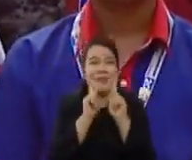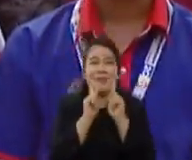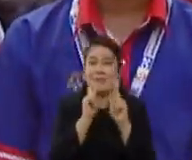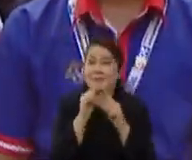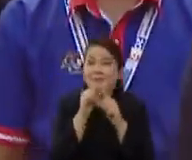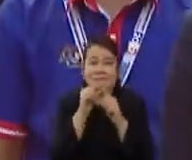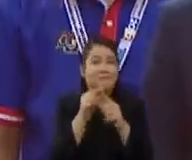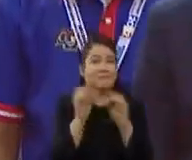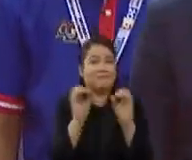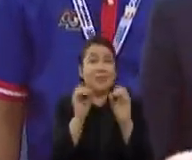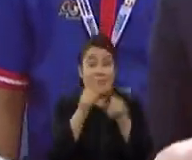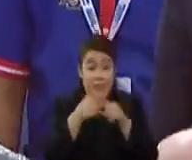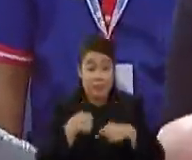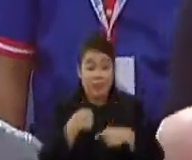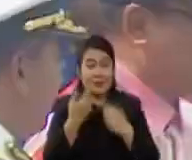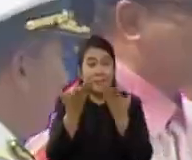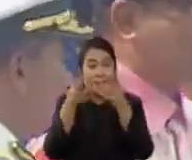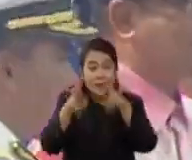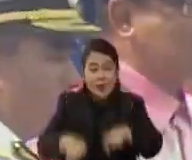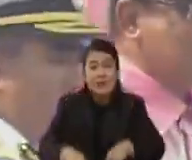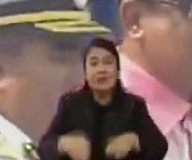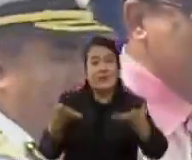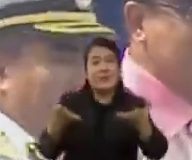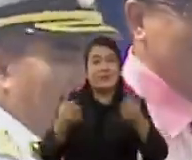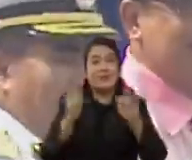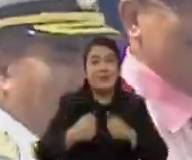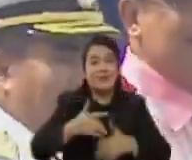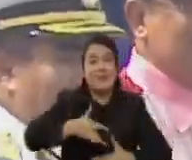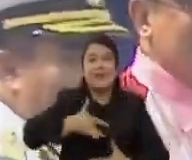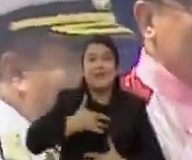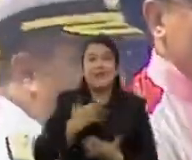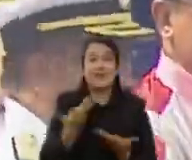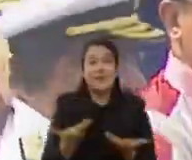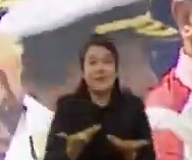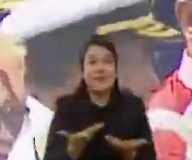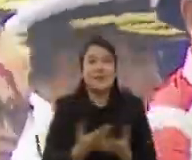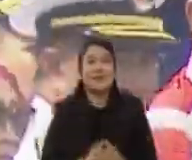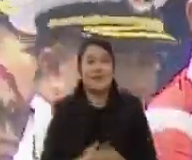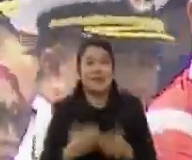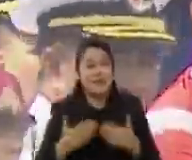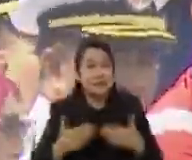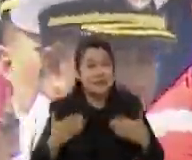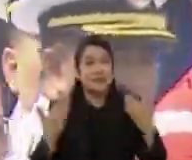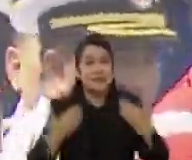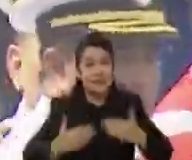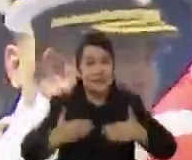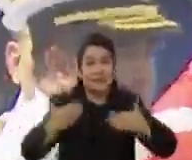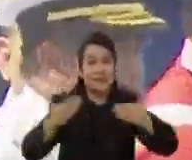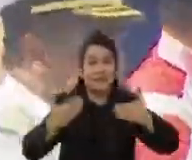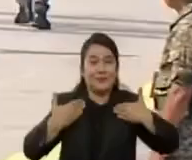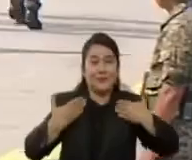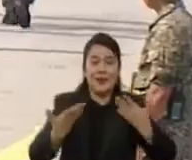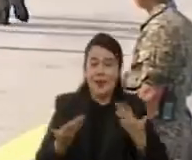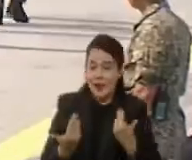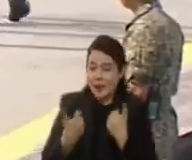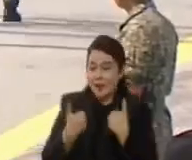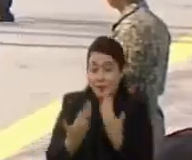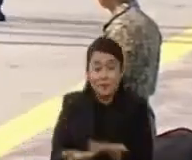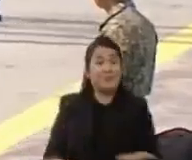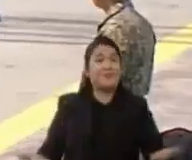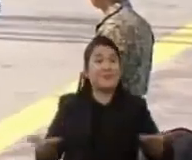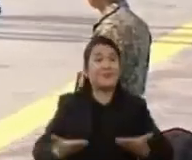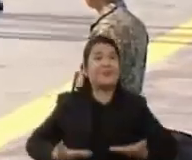sebagai rakyat jelata dapat merasa kehangatan dan juga kegembiraan, yang hadir di sini